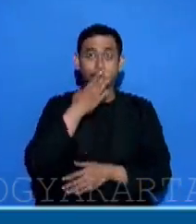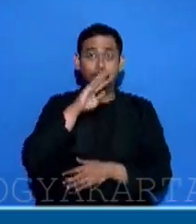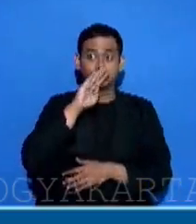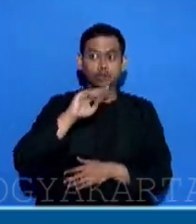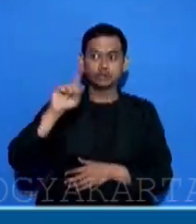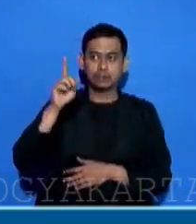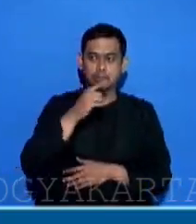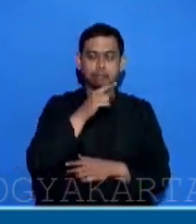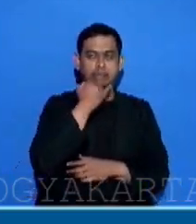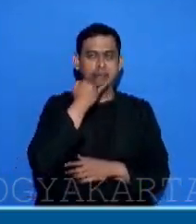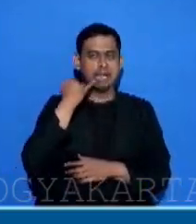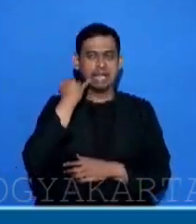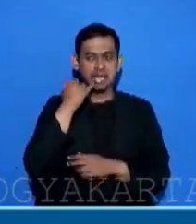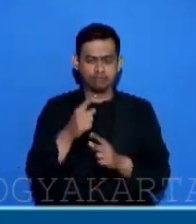moten kathah Omo ingkang reb